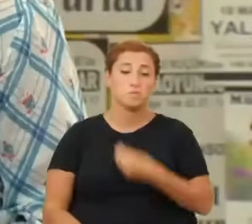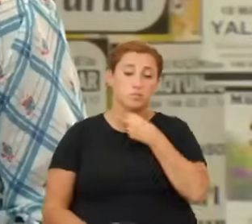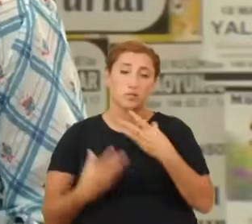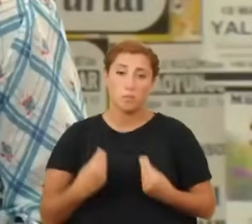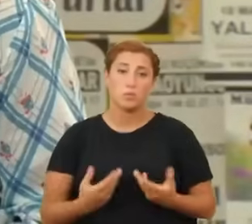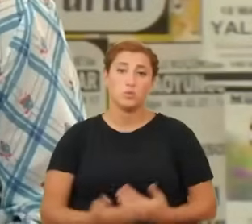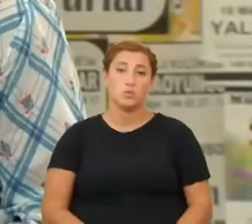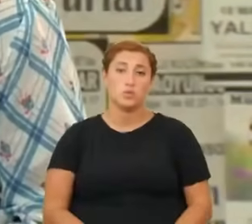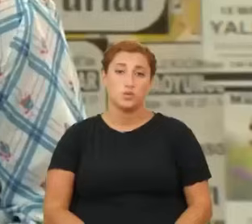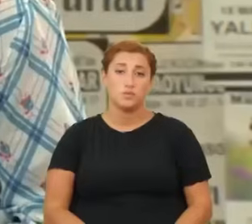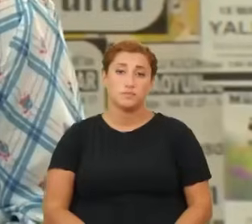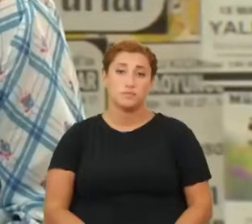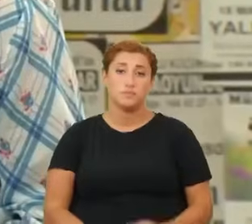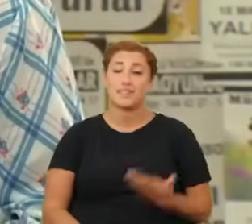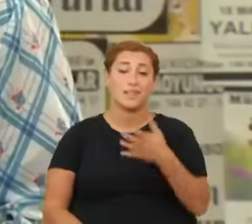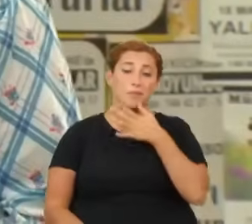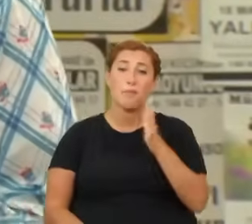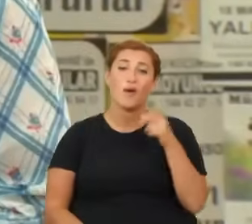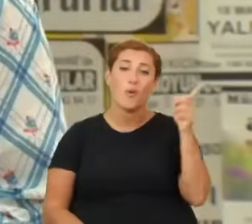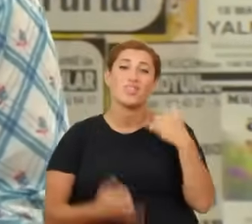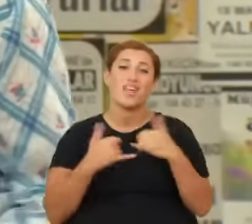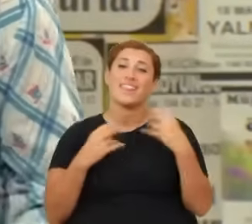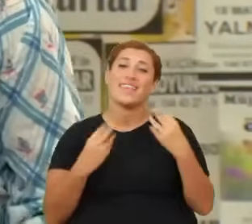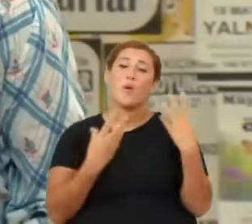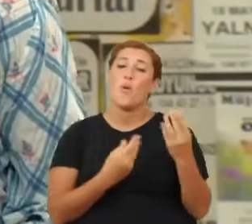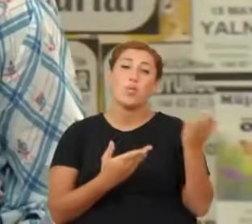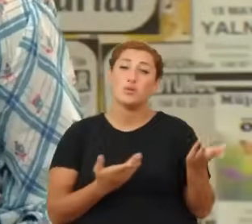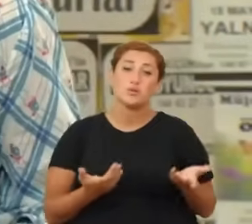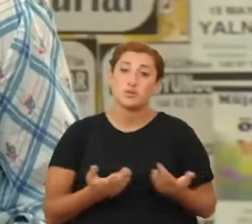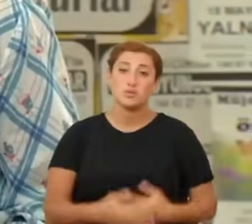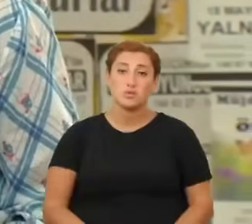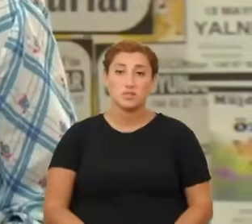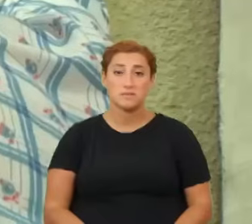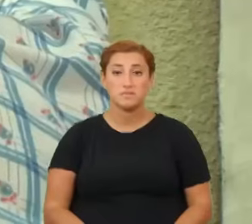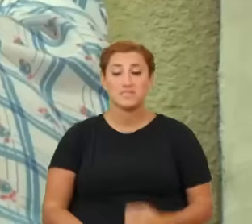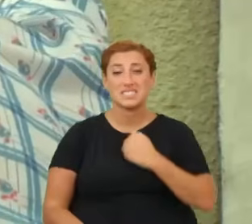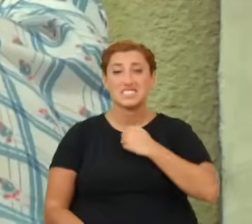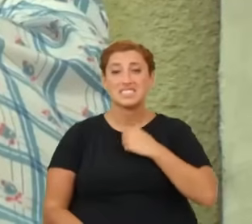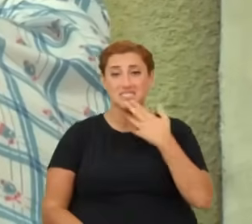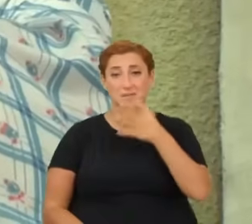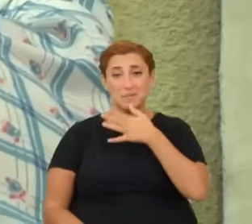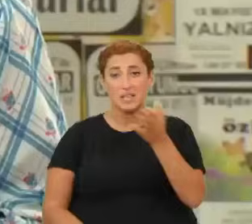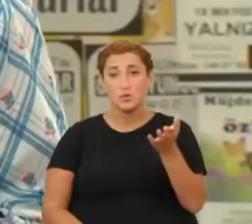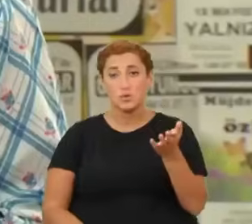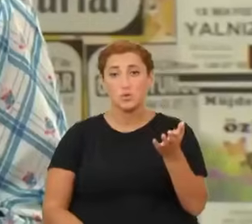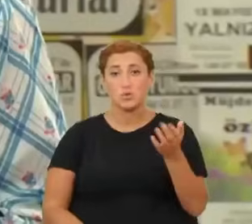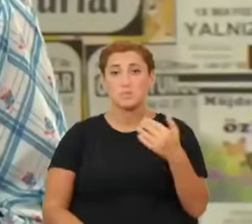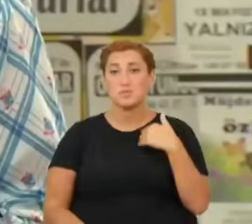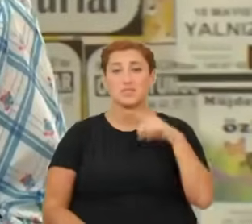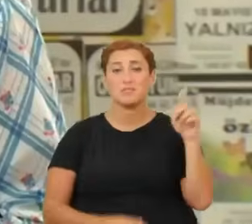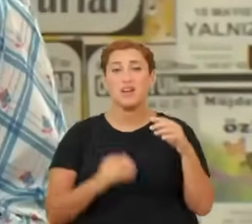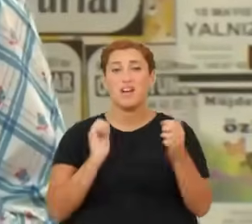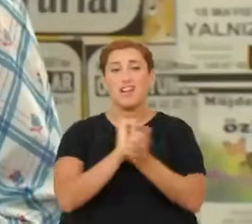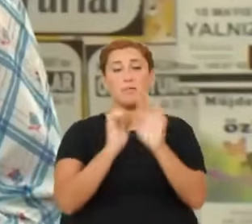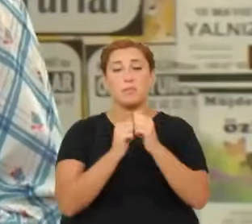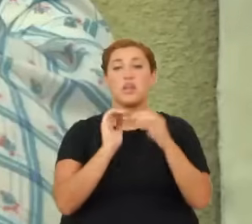bana. Ne bileyim, belki ona da bu tatil iyi gelir işte. Yani sıkıldı kız biliyorsun. Bizimkilerle